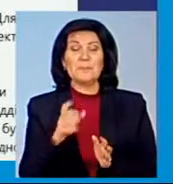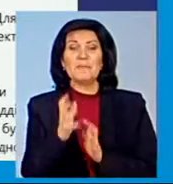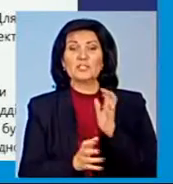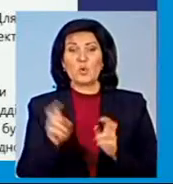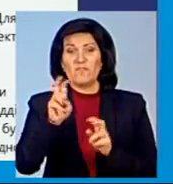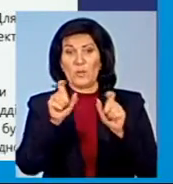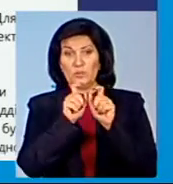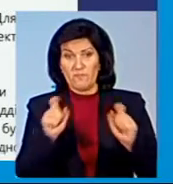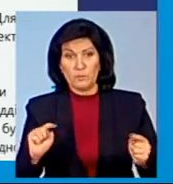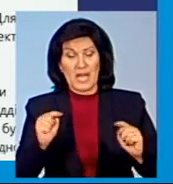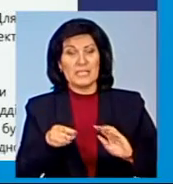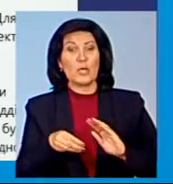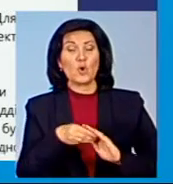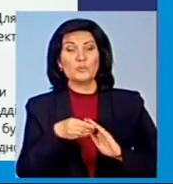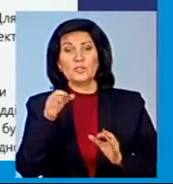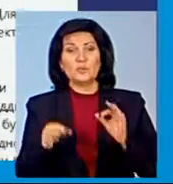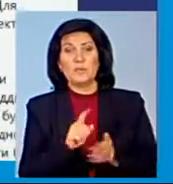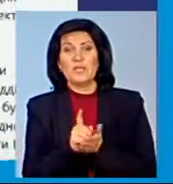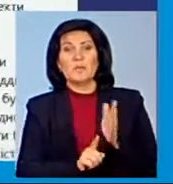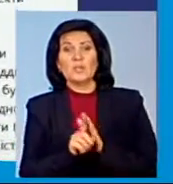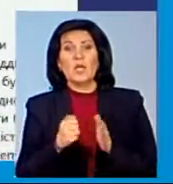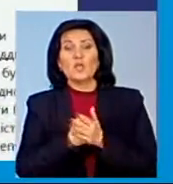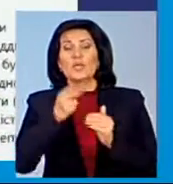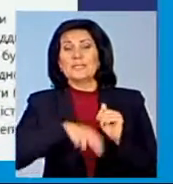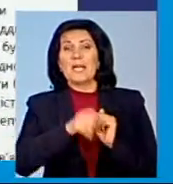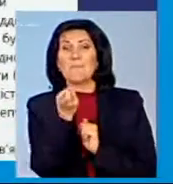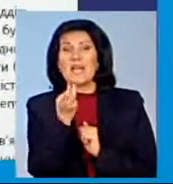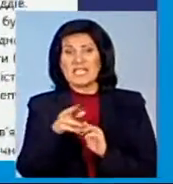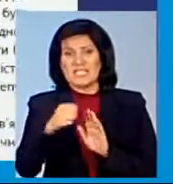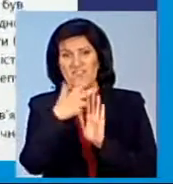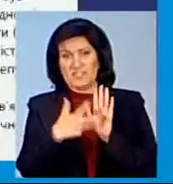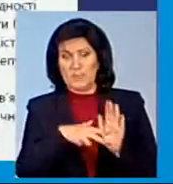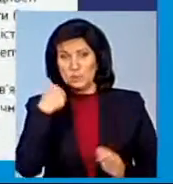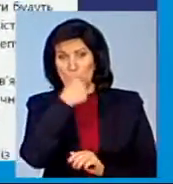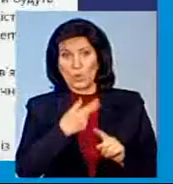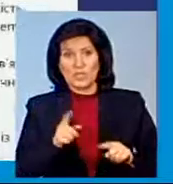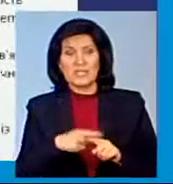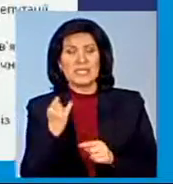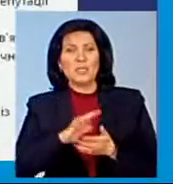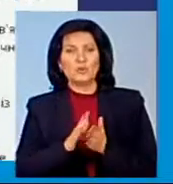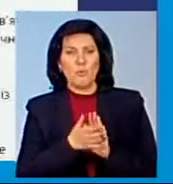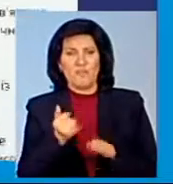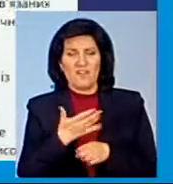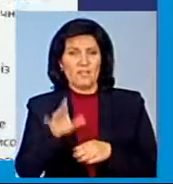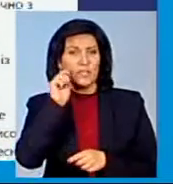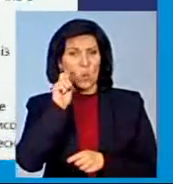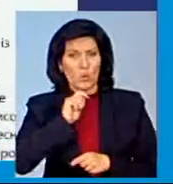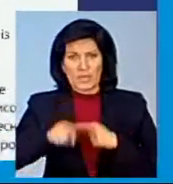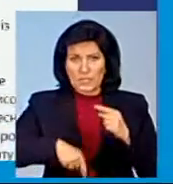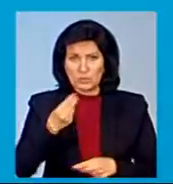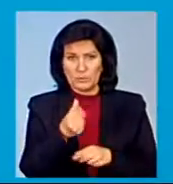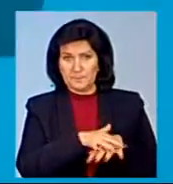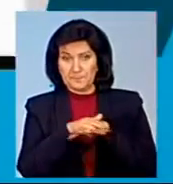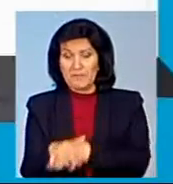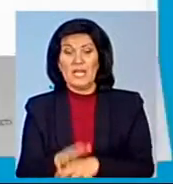валютним фондом, антикорупційний суд мав запрацювати до кінця березня 2018 року. Це одна з умов для виділення Україні наступного